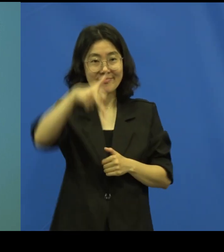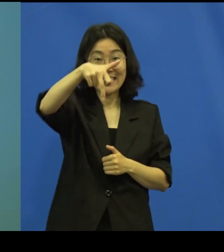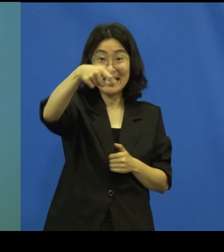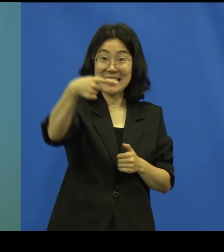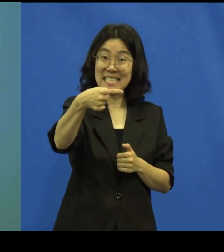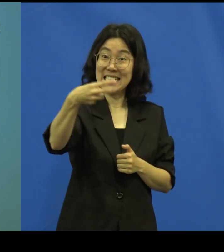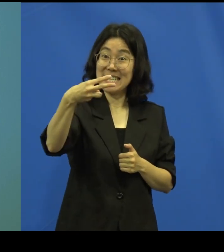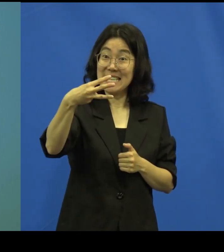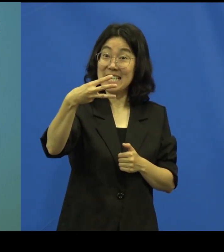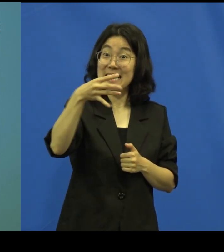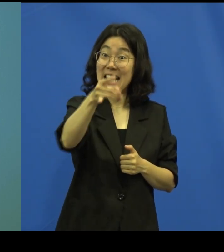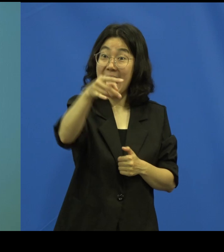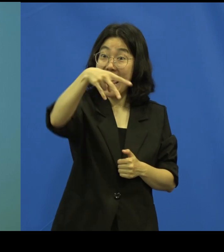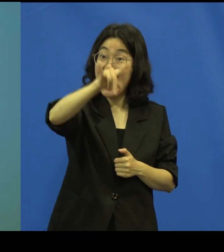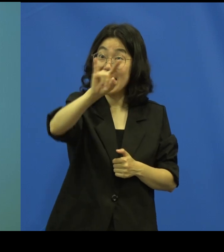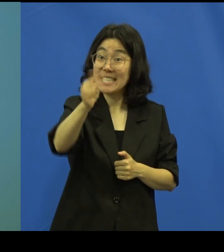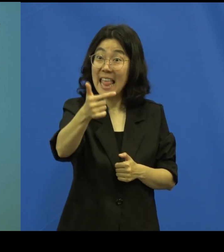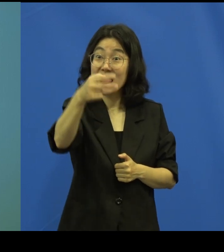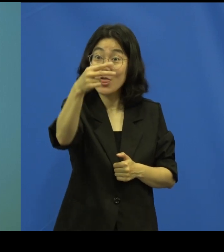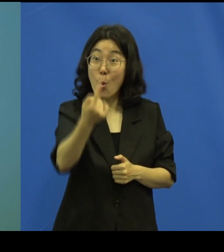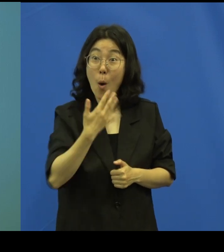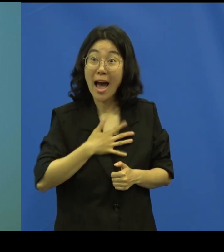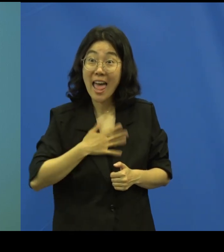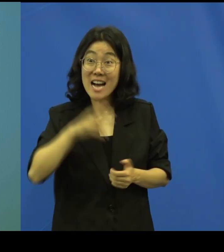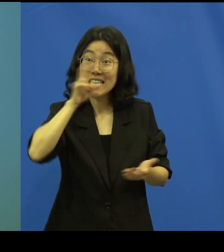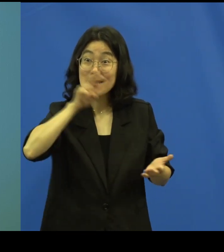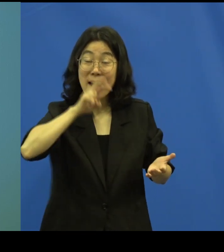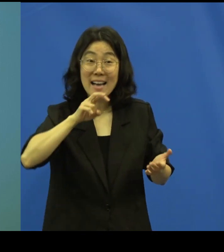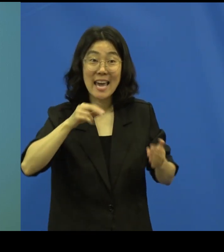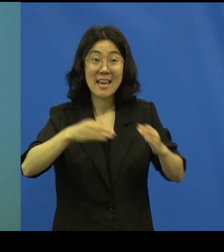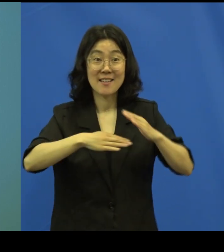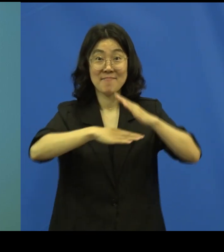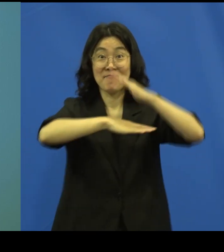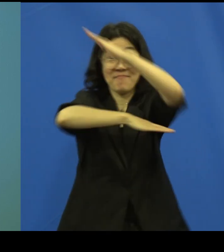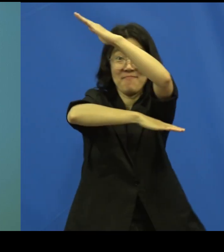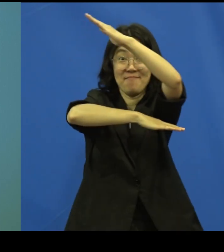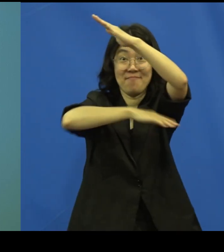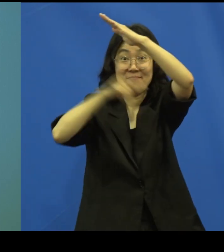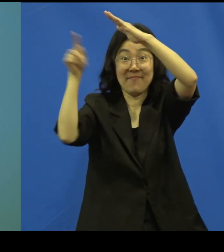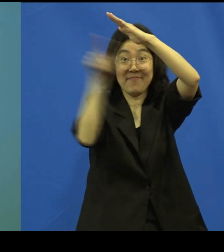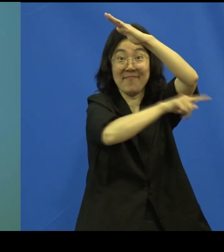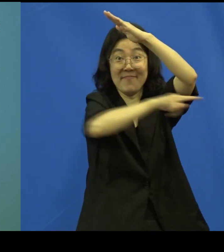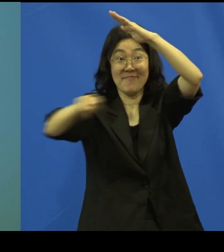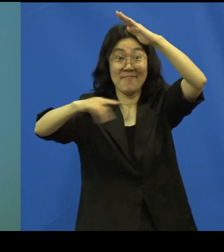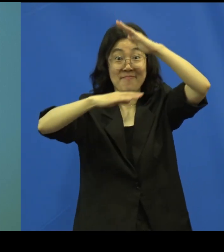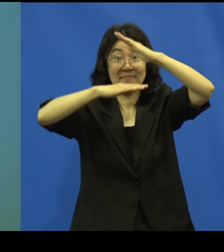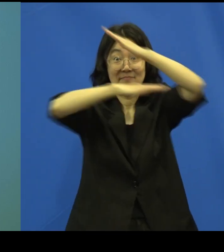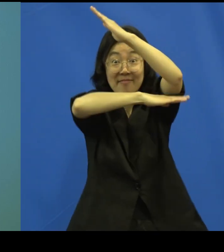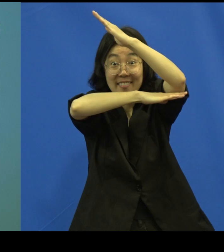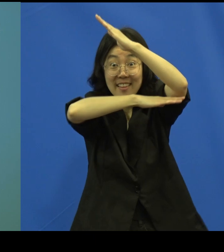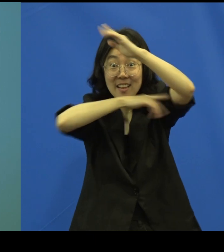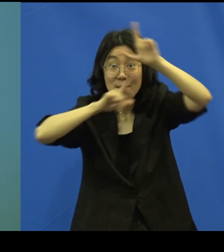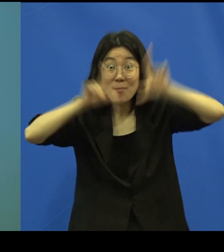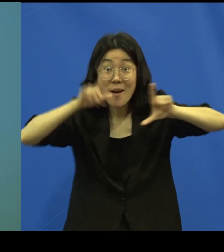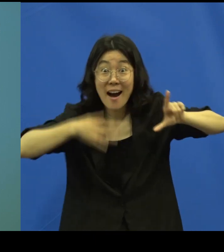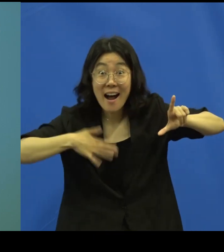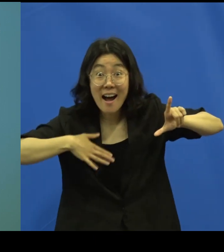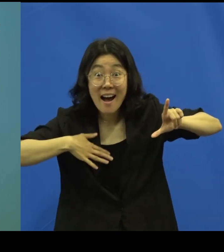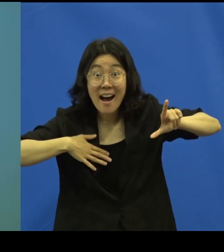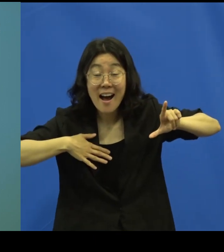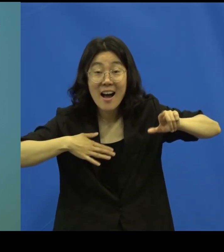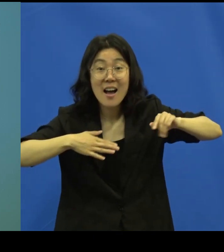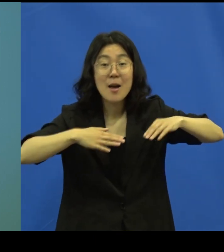크레센도는 뭐예요? 더 세게, 다르게 표현하면 최고조라는 그런 뜻을 갖고 있어요. 그러니까